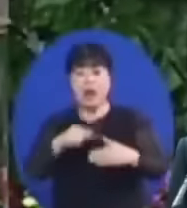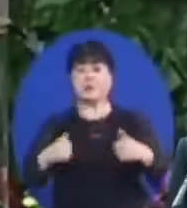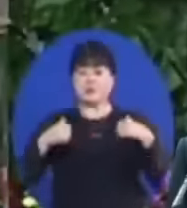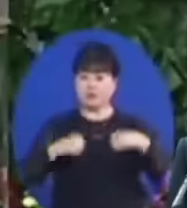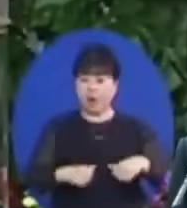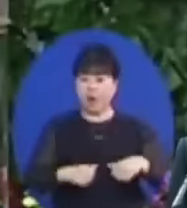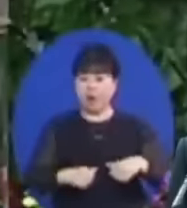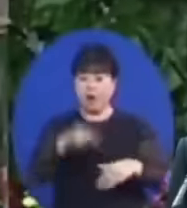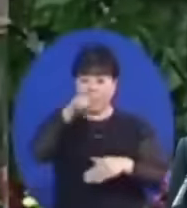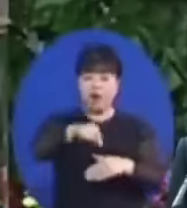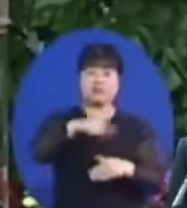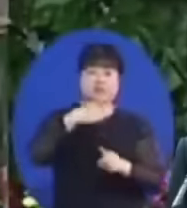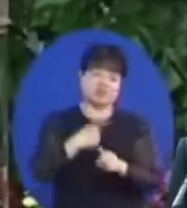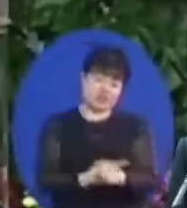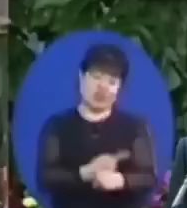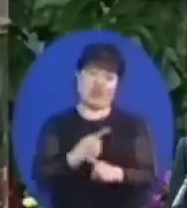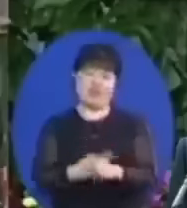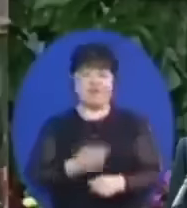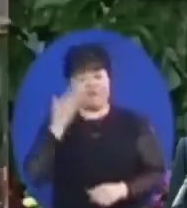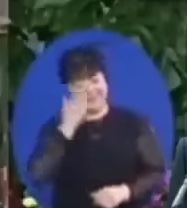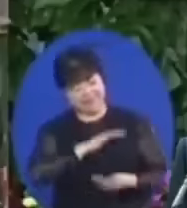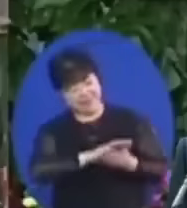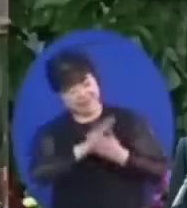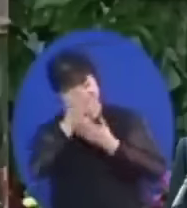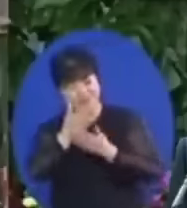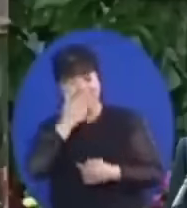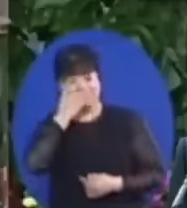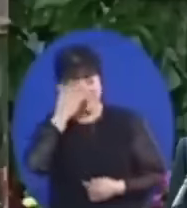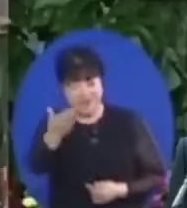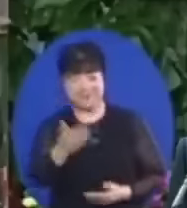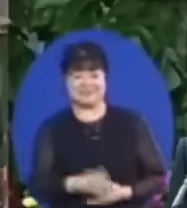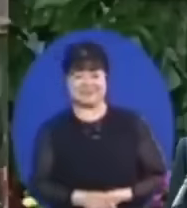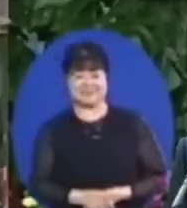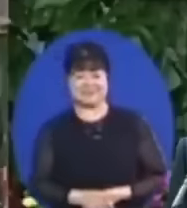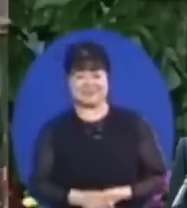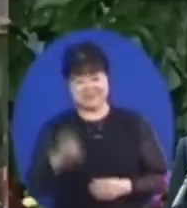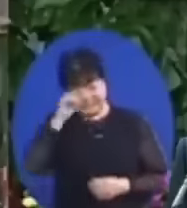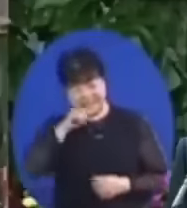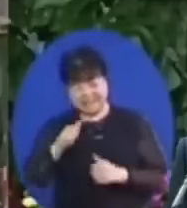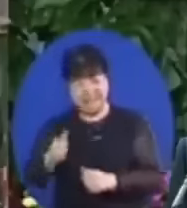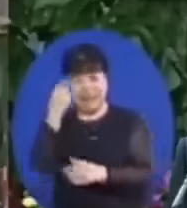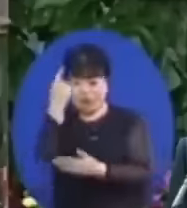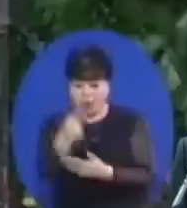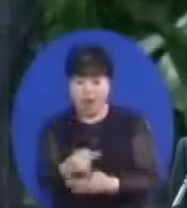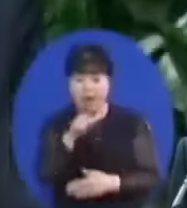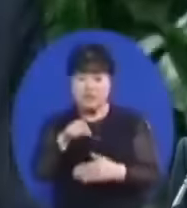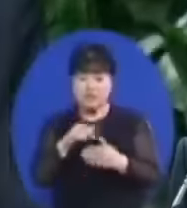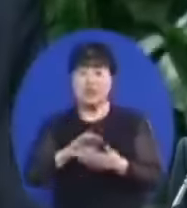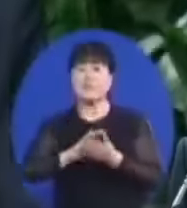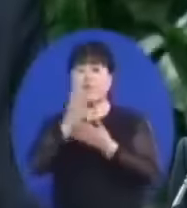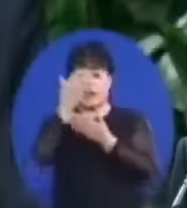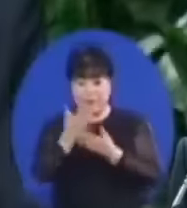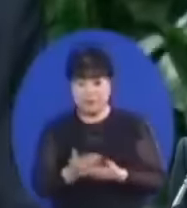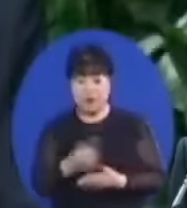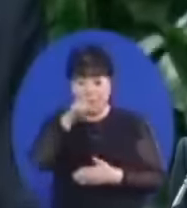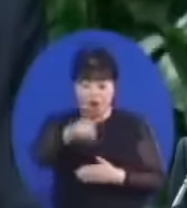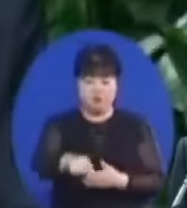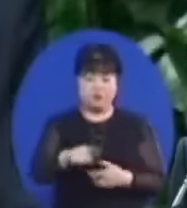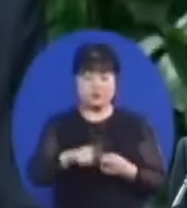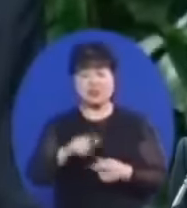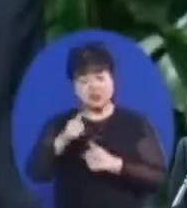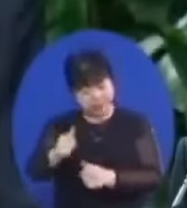입으면 겉은 자연적으로 달라지는 것입니다. 그 사람은 그냥 따라와요. 속사람이 변화되어야 그